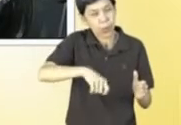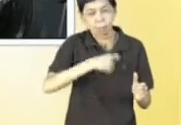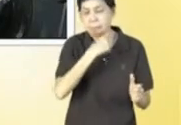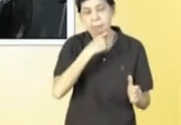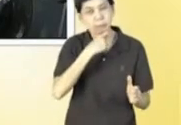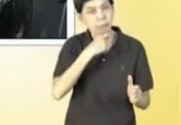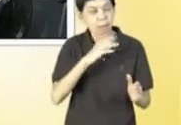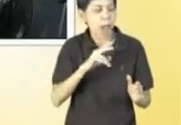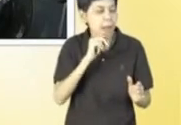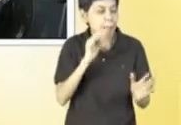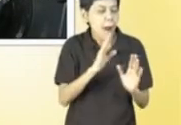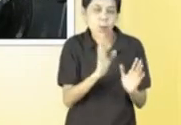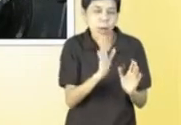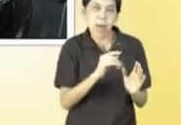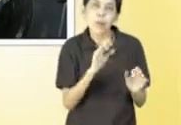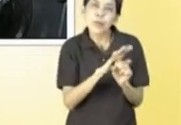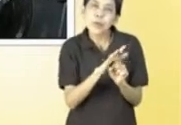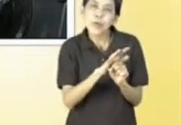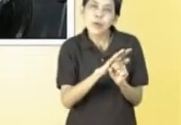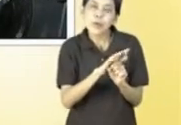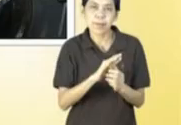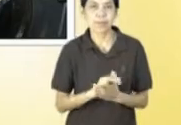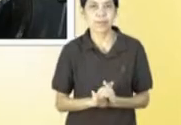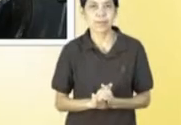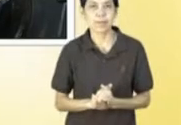แห้งเกินไม่ให้มันมีน้ำมากเกินไปใช่ไหมคะ